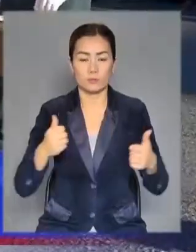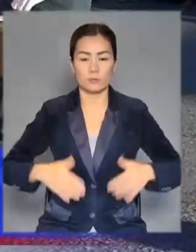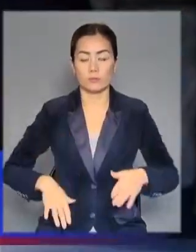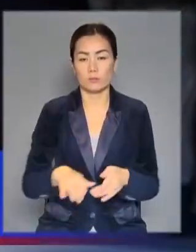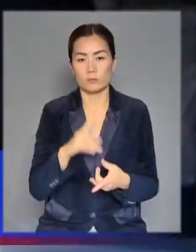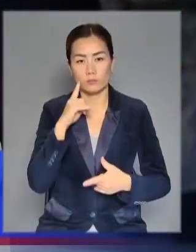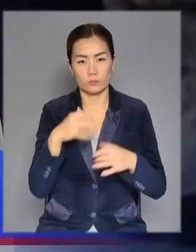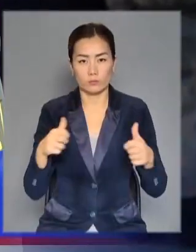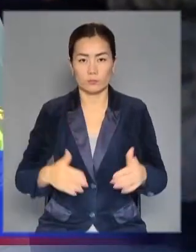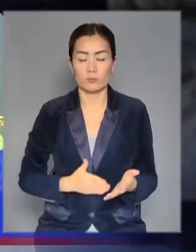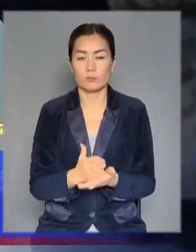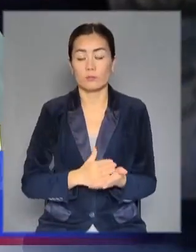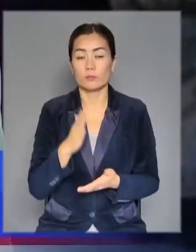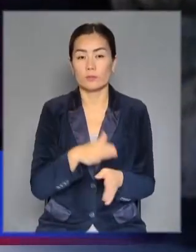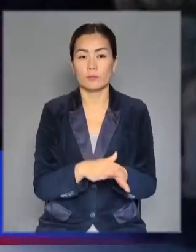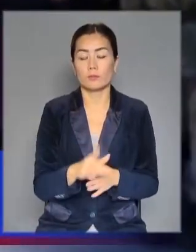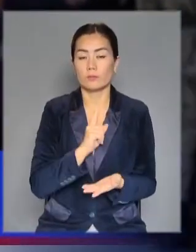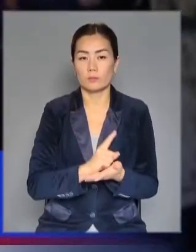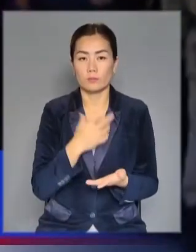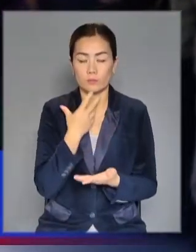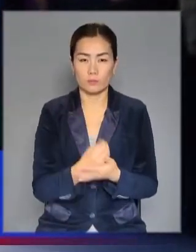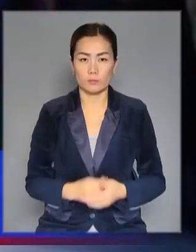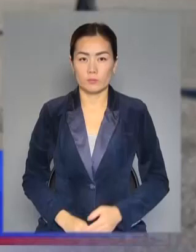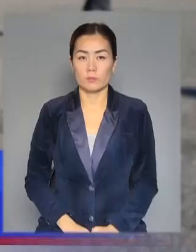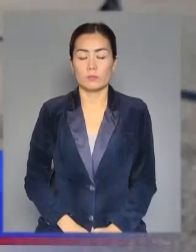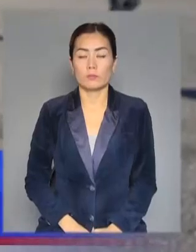решил, долго не думая, пойти служить и выполнить свой гражданский долг.